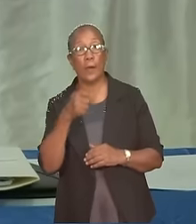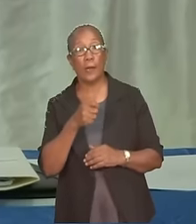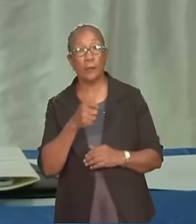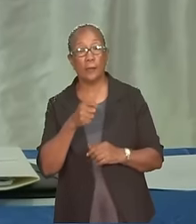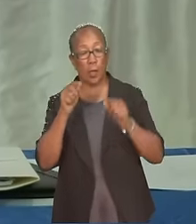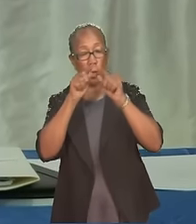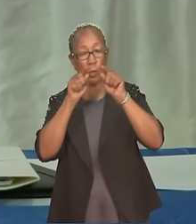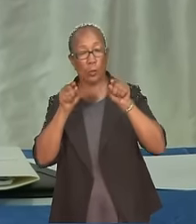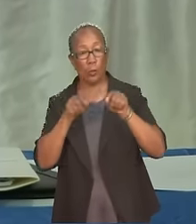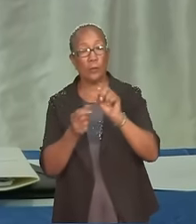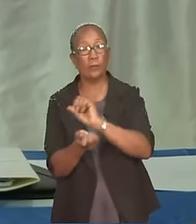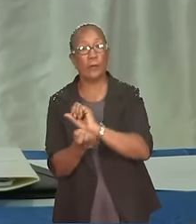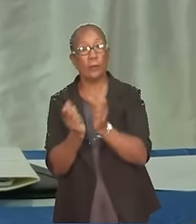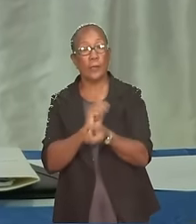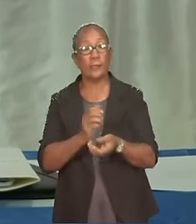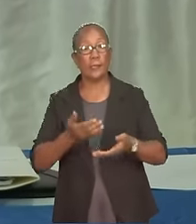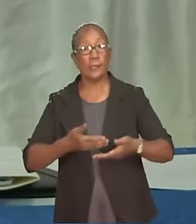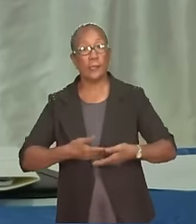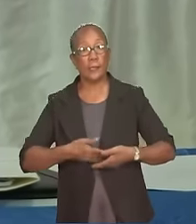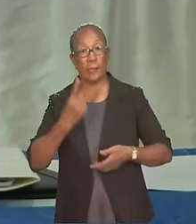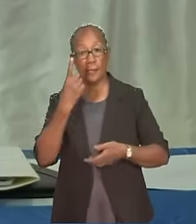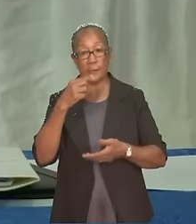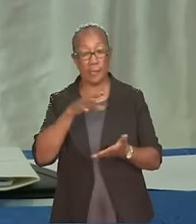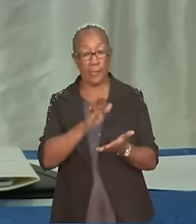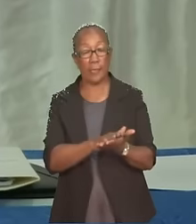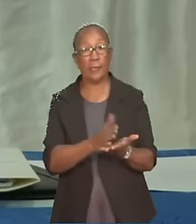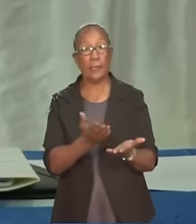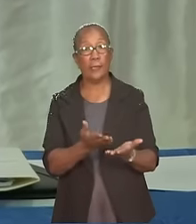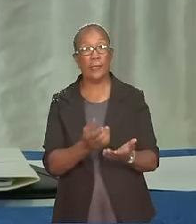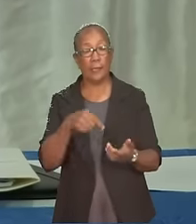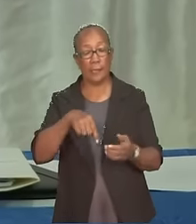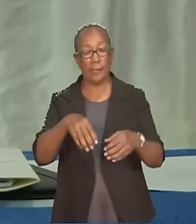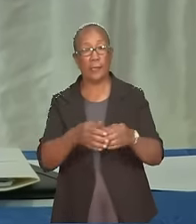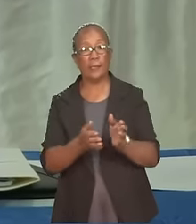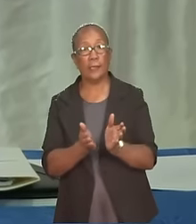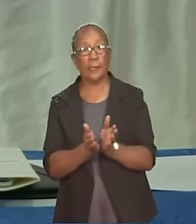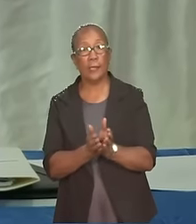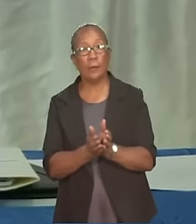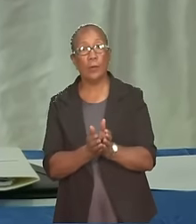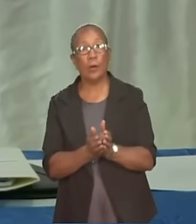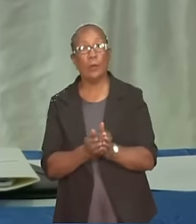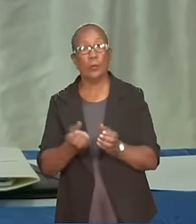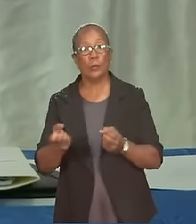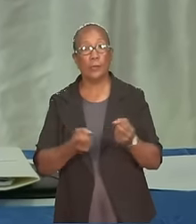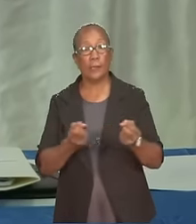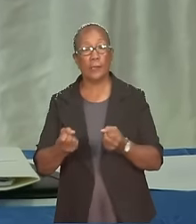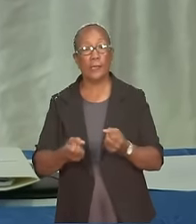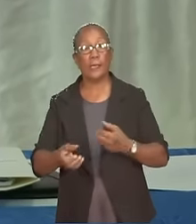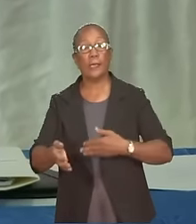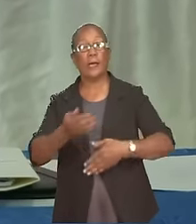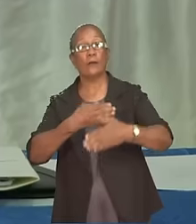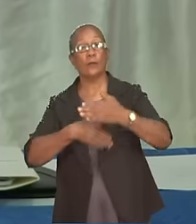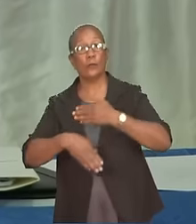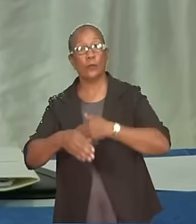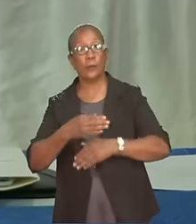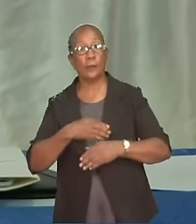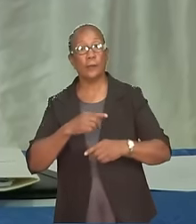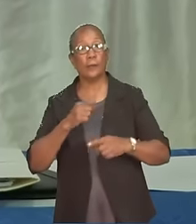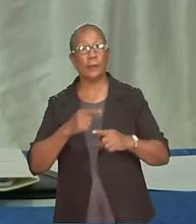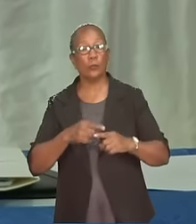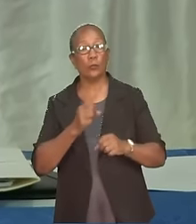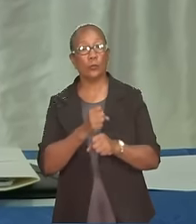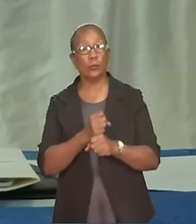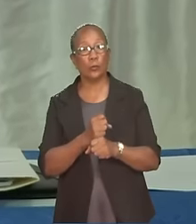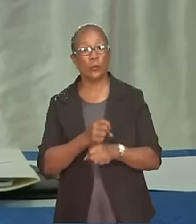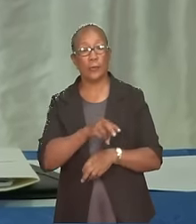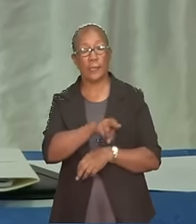team samengesteld. En dit team moet de nota van wijzigingen voor de regering gaan voorbereiden. Zodat we die nota van wijzigingen kunnen indienen aan